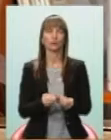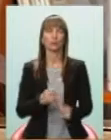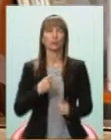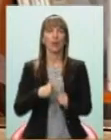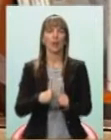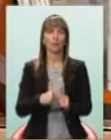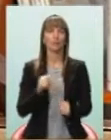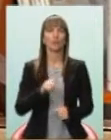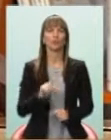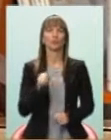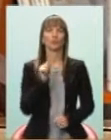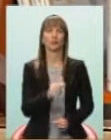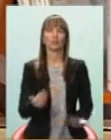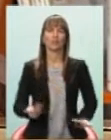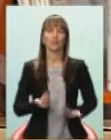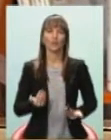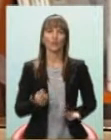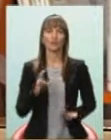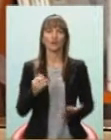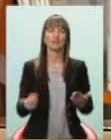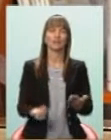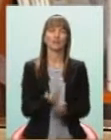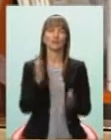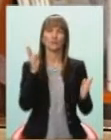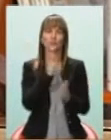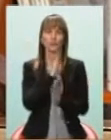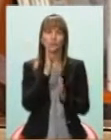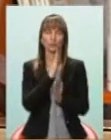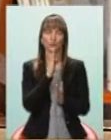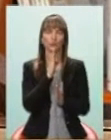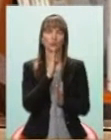Плюс в тому, що ти живеш на свіжому воздухі,